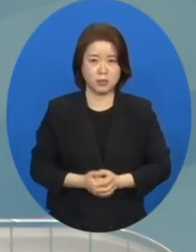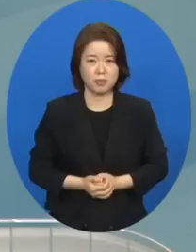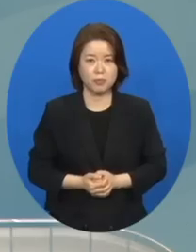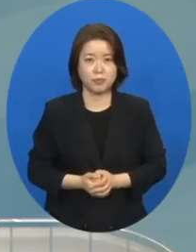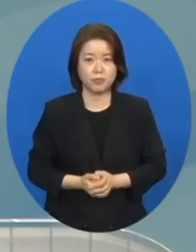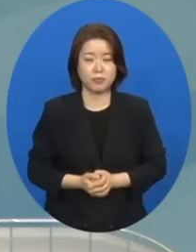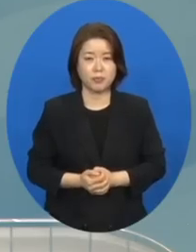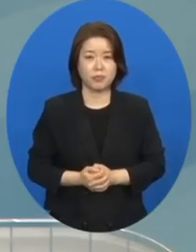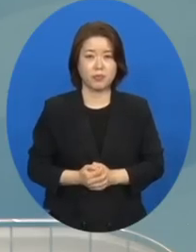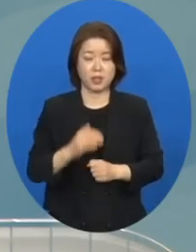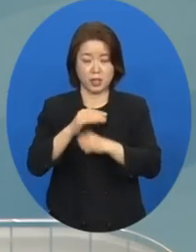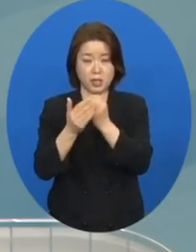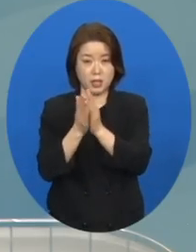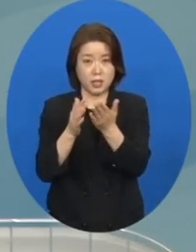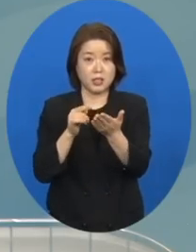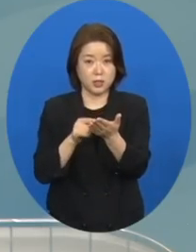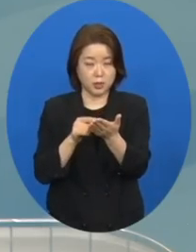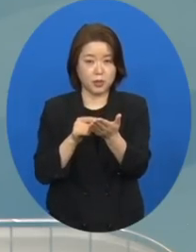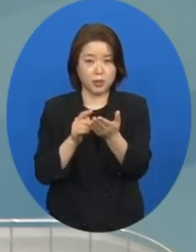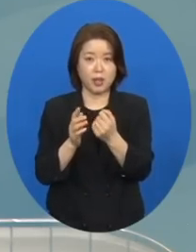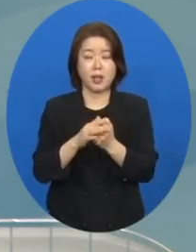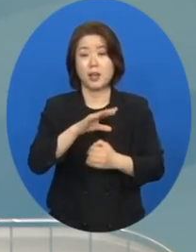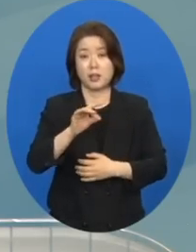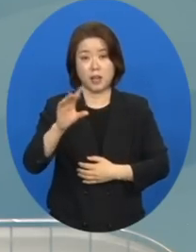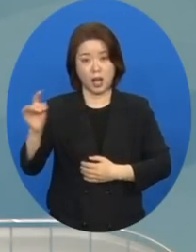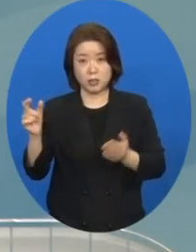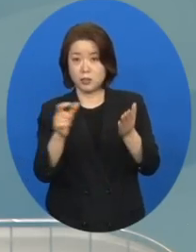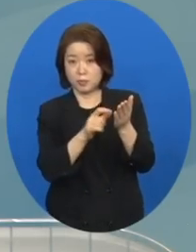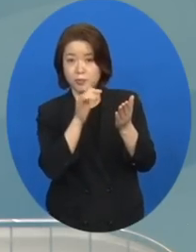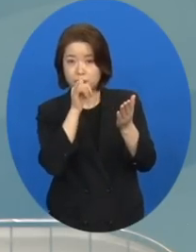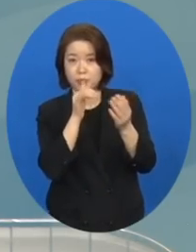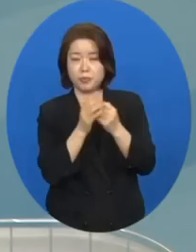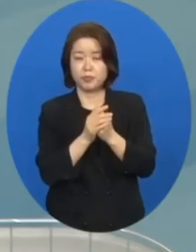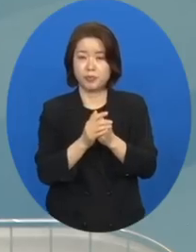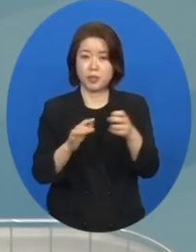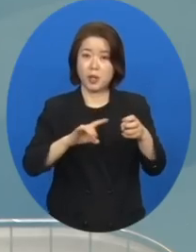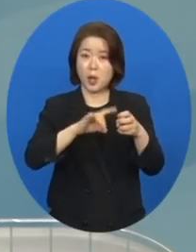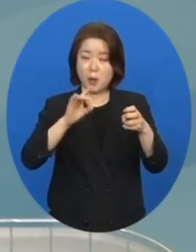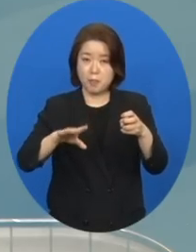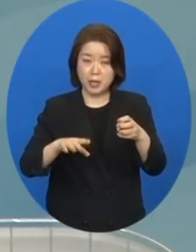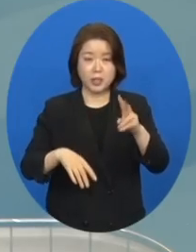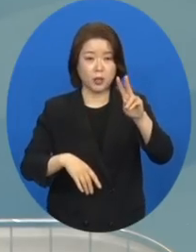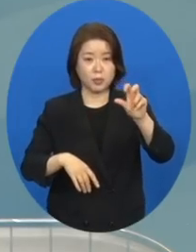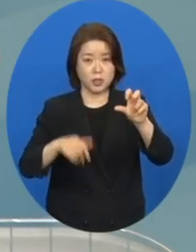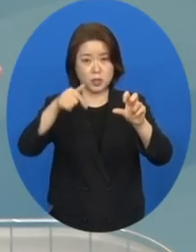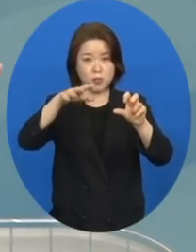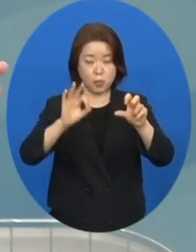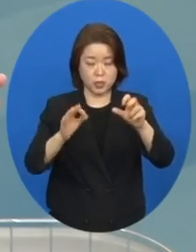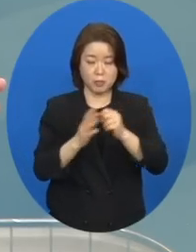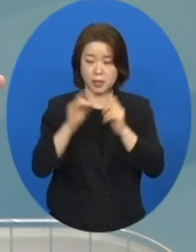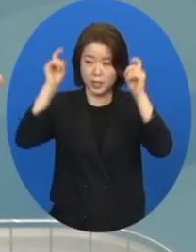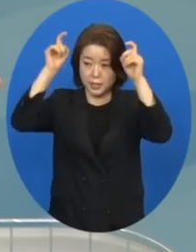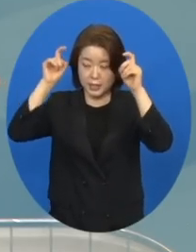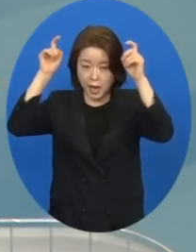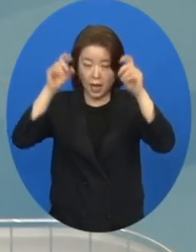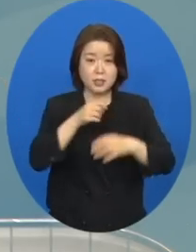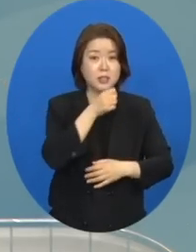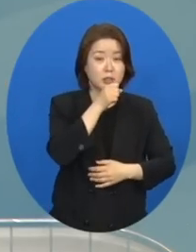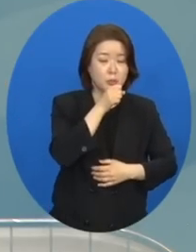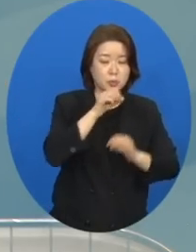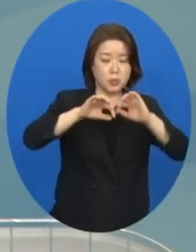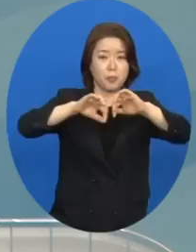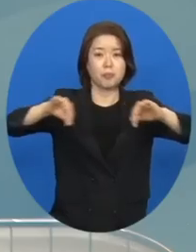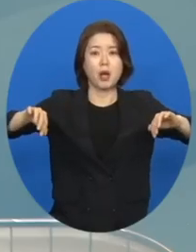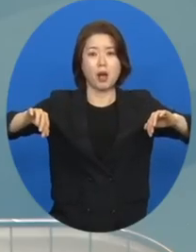이런 말씀들이 좀 좀 나와요 마태복음 25장에 양과 염소로 갈라 진다 고 했습니다